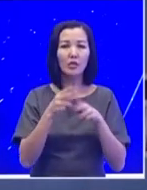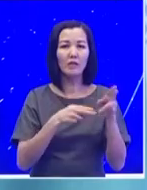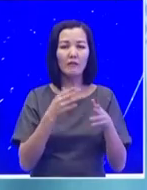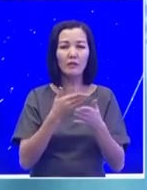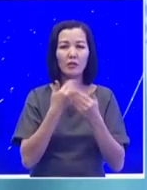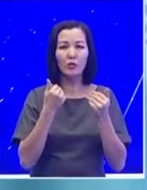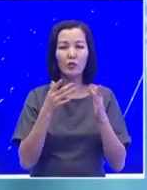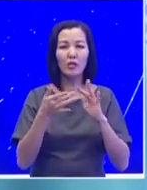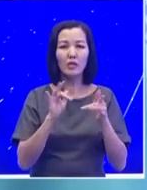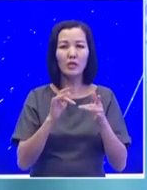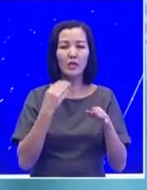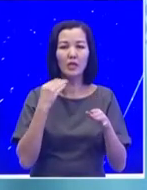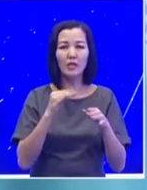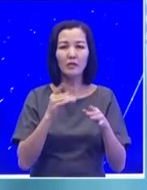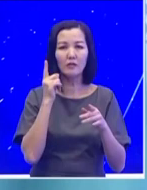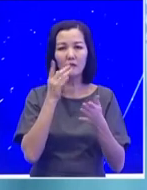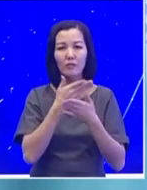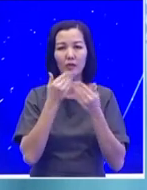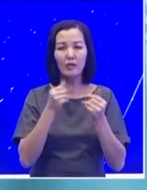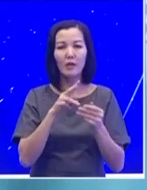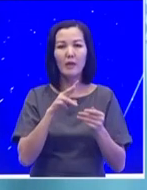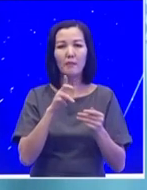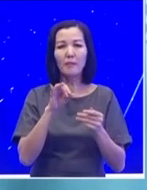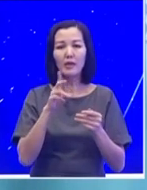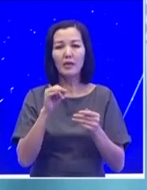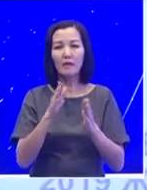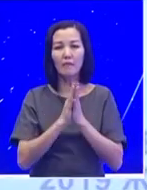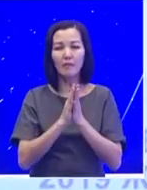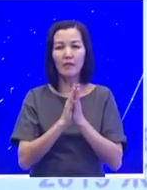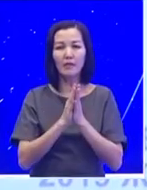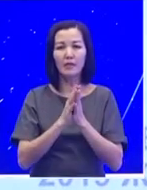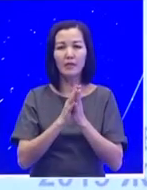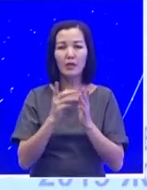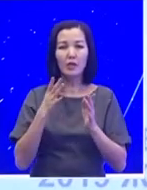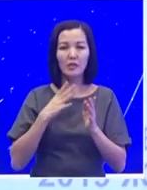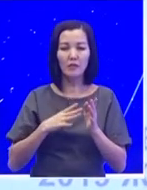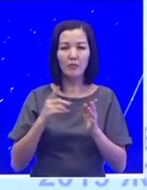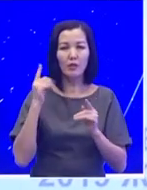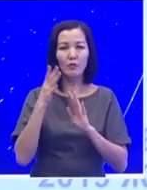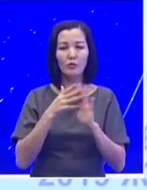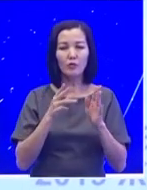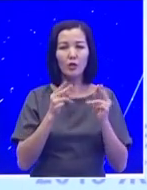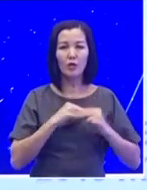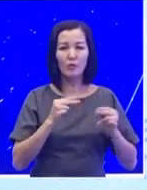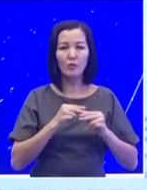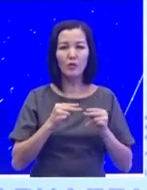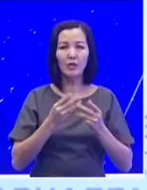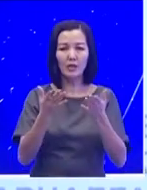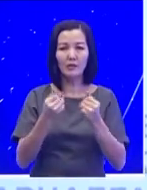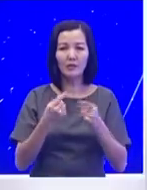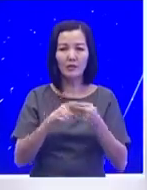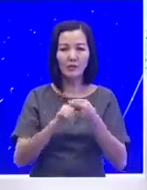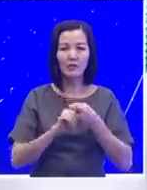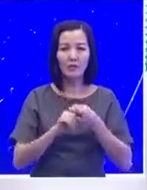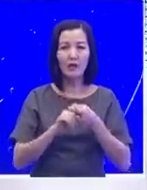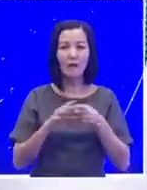отсутствие интернета и качественной мобильной связи. Махабат Бегельдиев попросил граждан проявить терпение и заявил, что работы по улучшению сферы коммуникаций